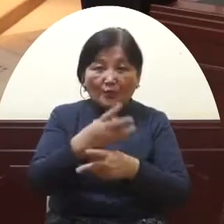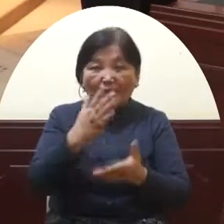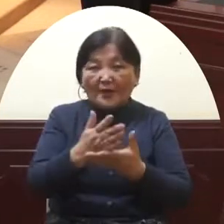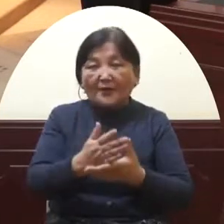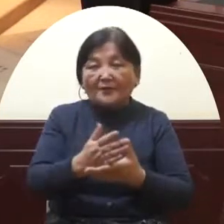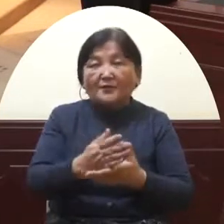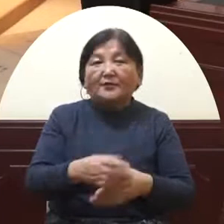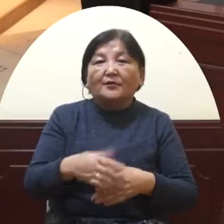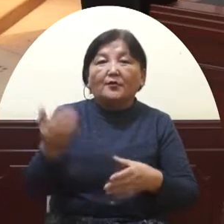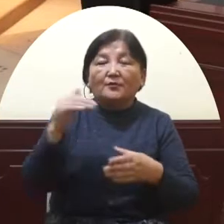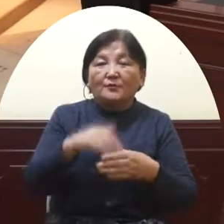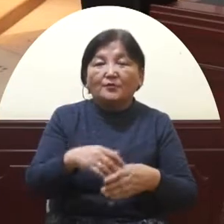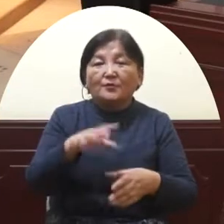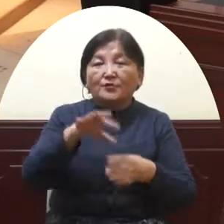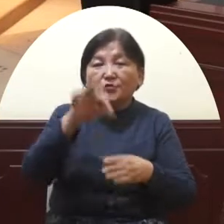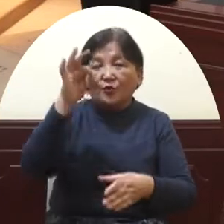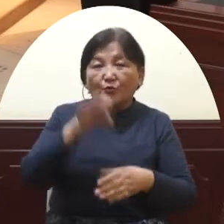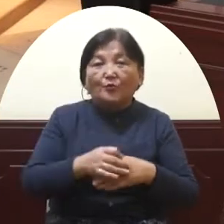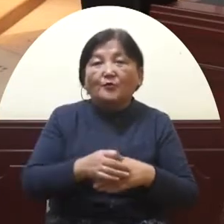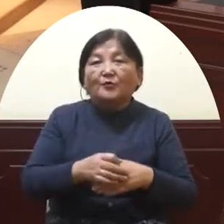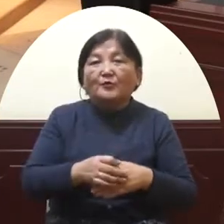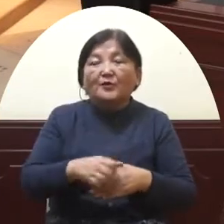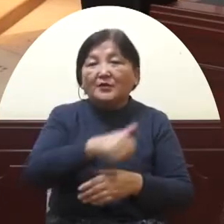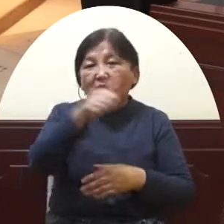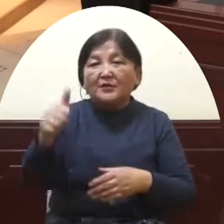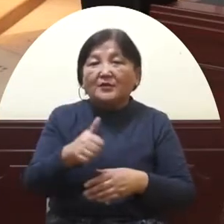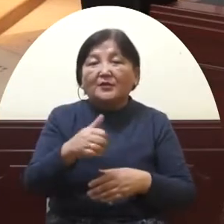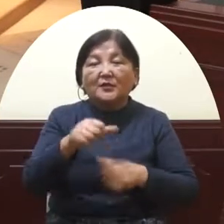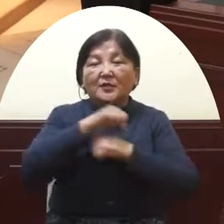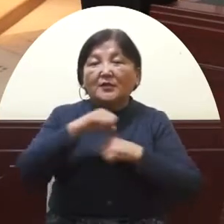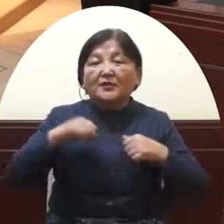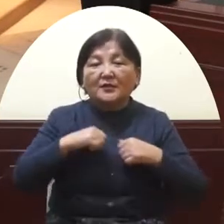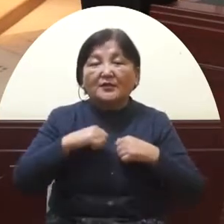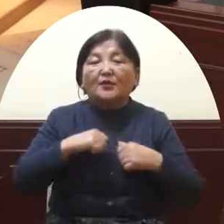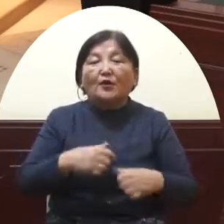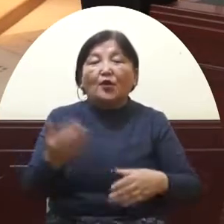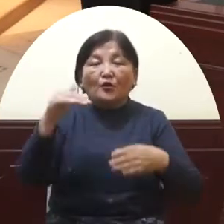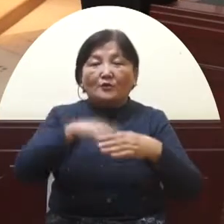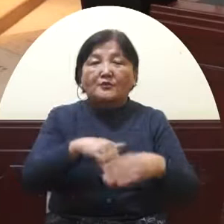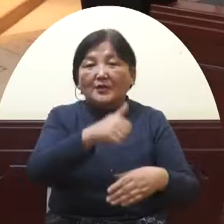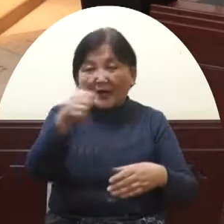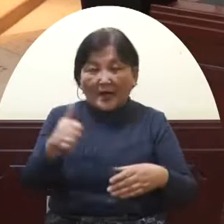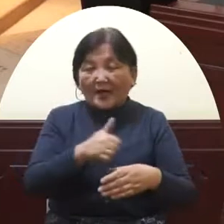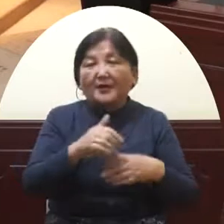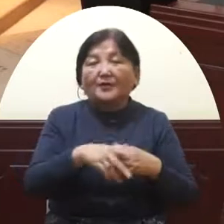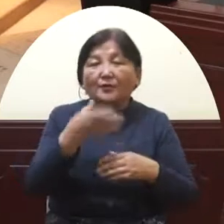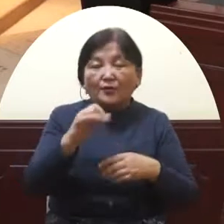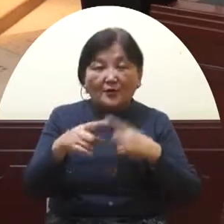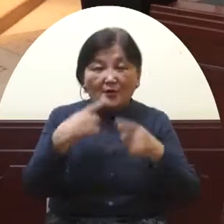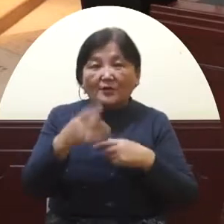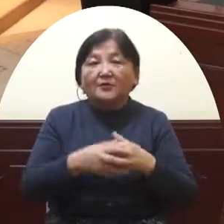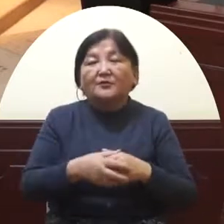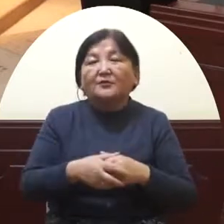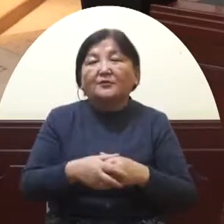тэр бол орцгүй мэдээж байгаа сонгуулийн үйл явц бол одоо нийт иргэдийн одоо төлөөдийг хангах за гэдэг нэг боломж үүсгэж яагаад одоо